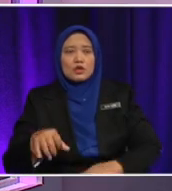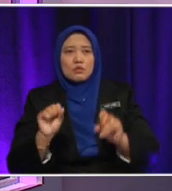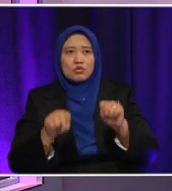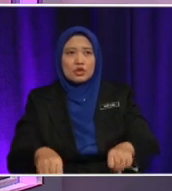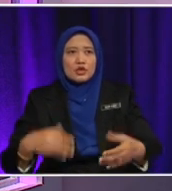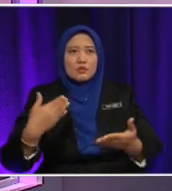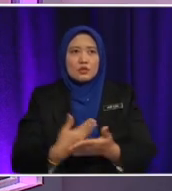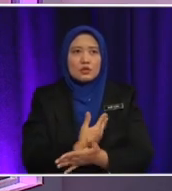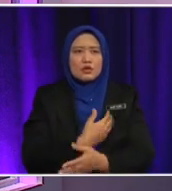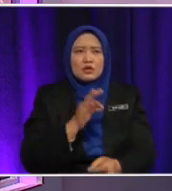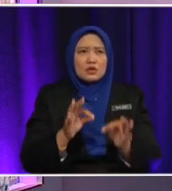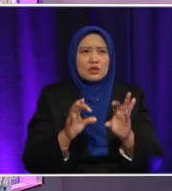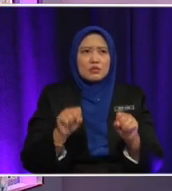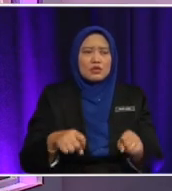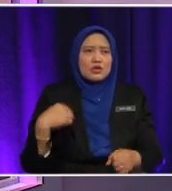ini